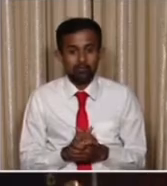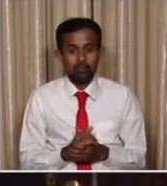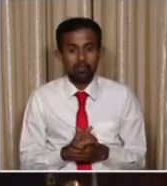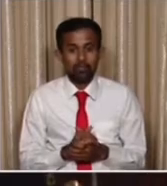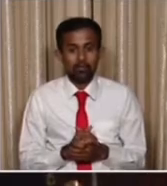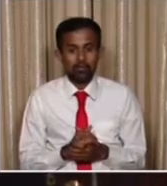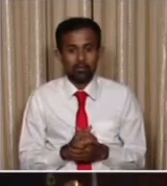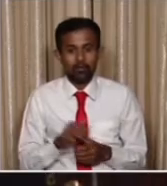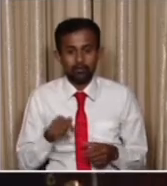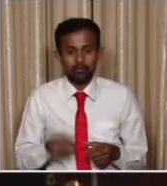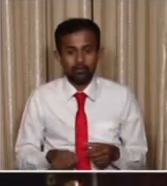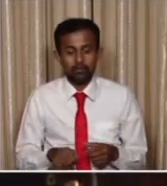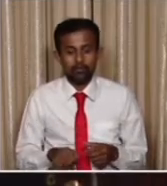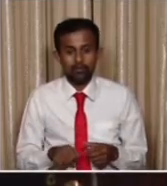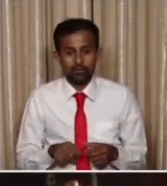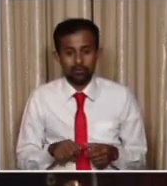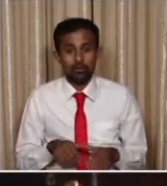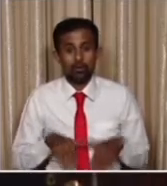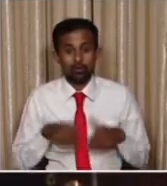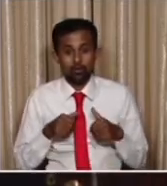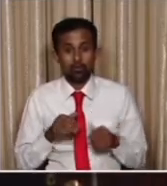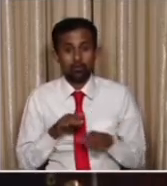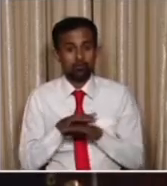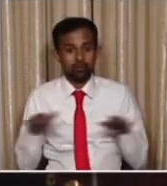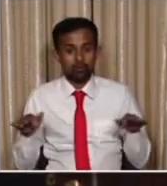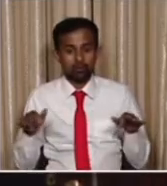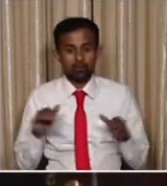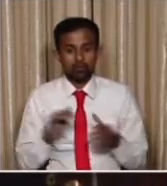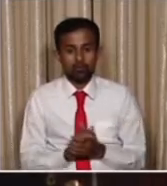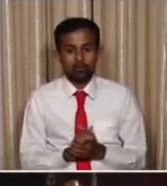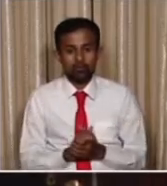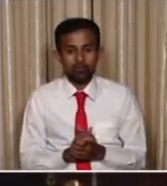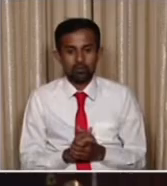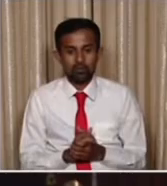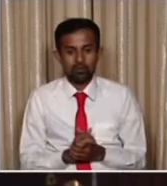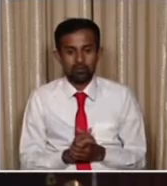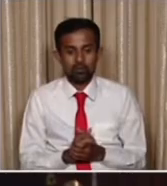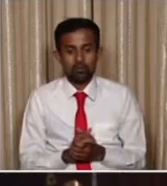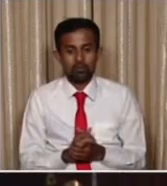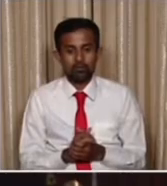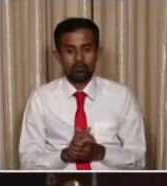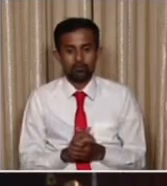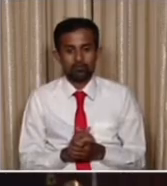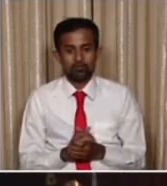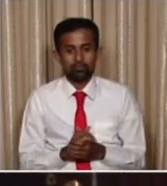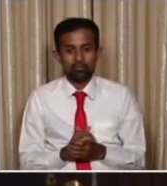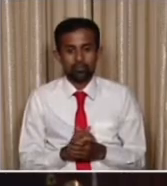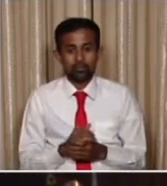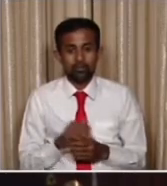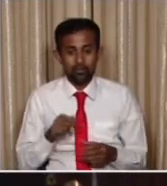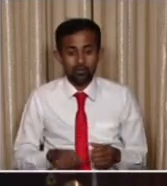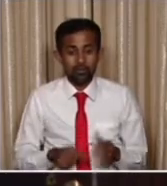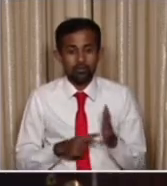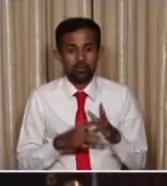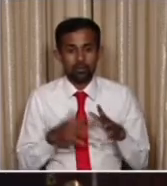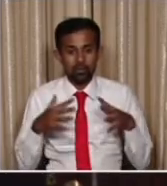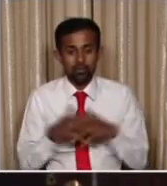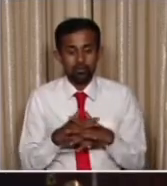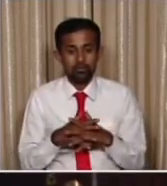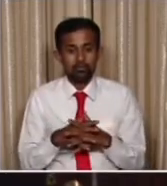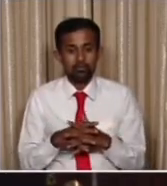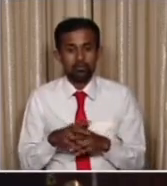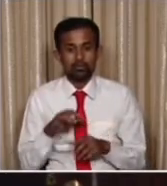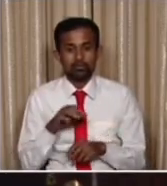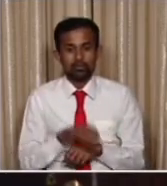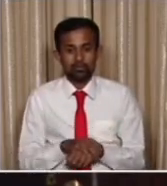සභාපතිතුමනි අර පහුගිය දවස්වල අපි මේ වේදිකාවට ගෙනාපු මේ ගෞරවනීය සභාවේදී ඒ වගේම තමයි නීතිය අද්දුඩු තැන් වලට